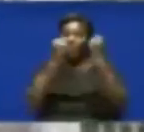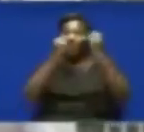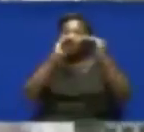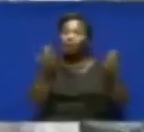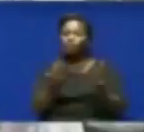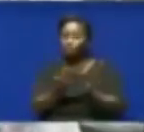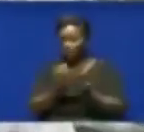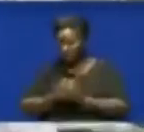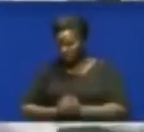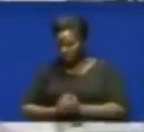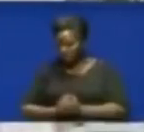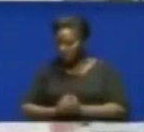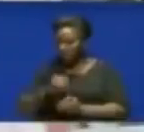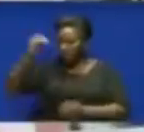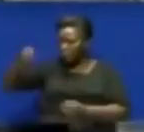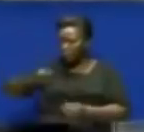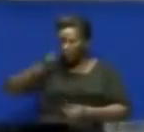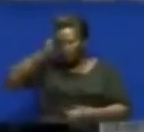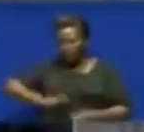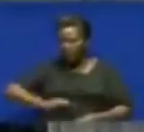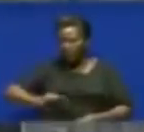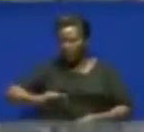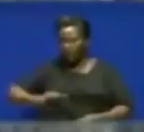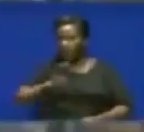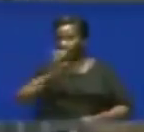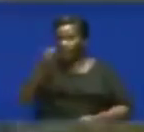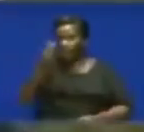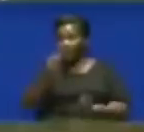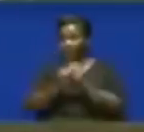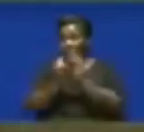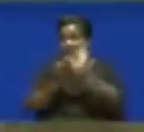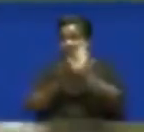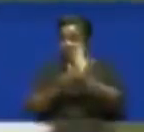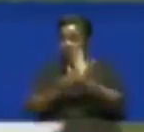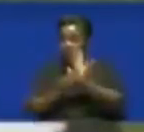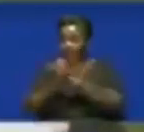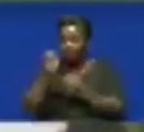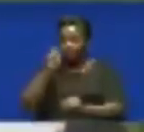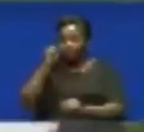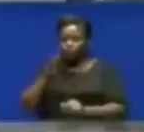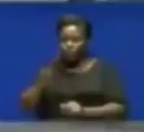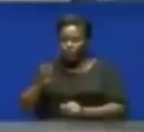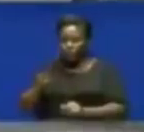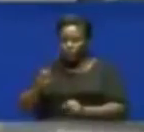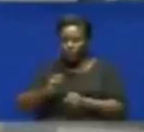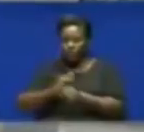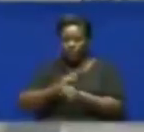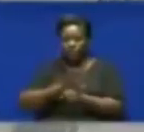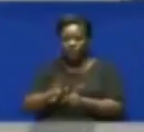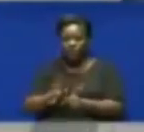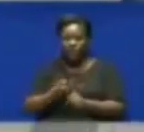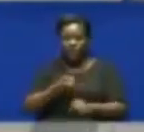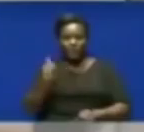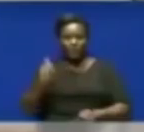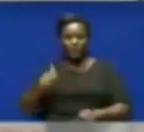mwezi Disemba mwaka 2019 ndipo kirusi corona kilipogundulika nchini China na kuanza